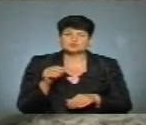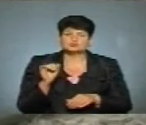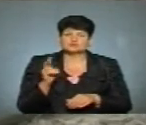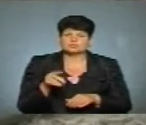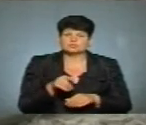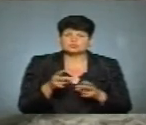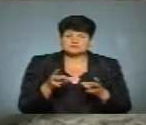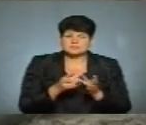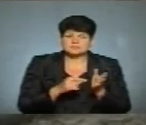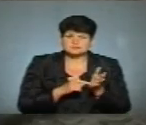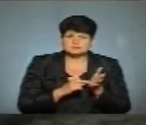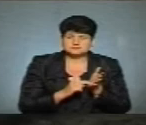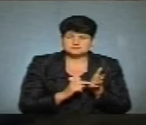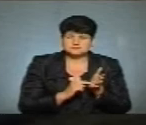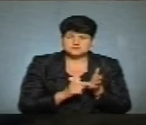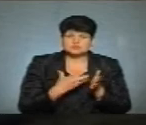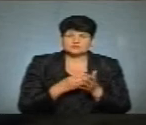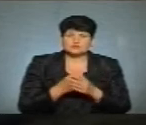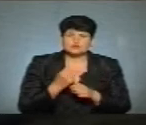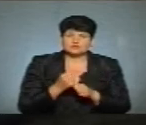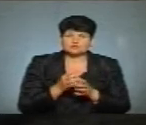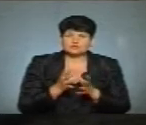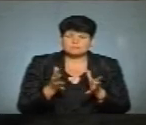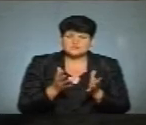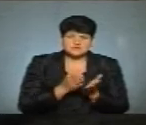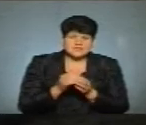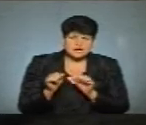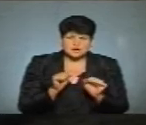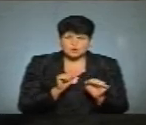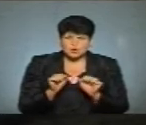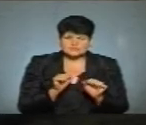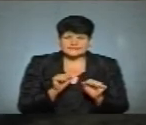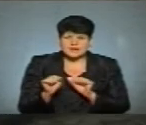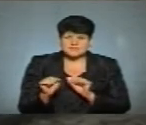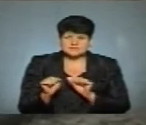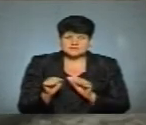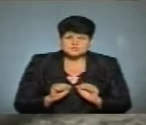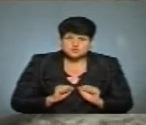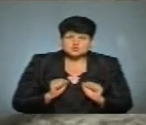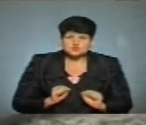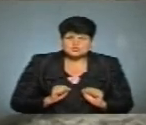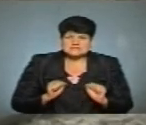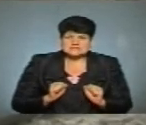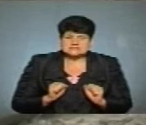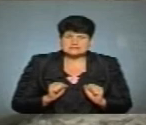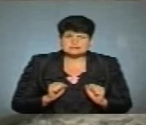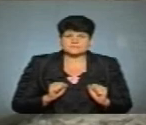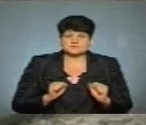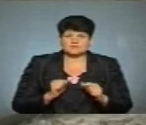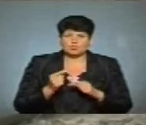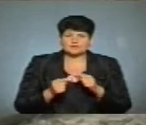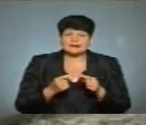слід акцентувати свою роботу більш на координації зусиль з подоланню